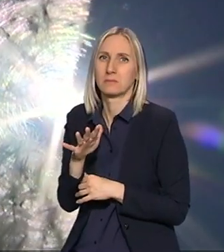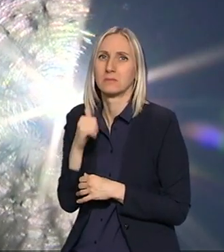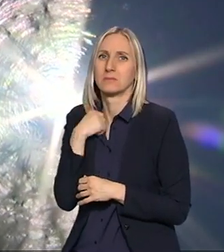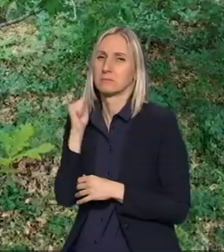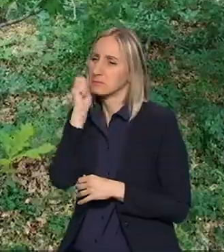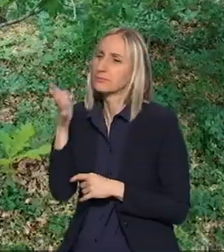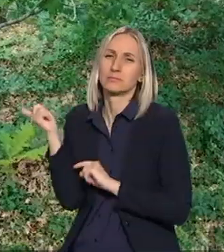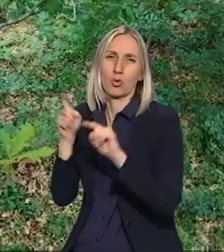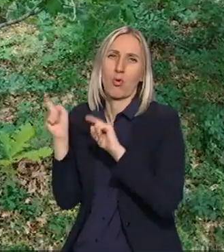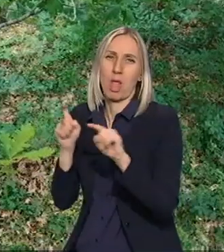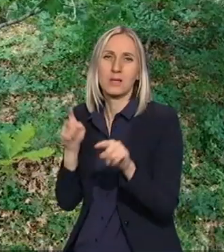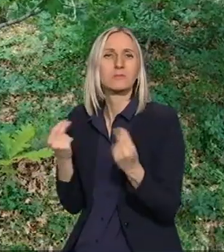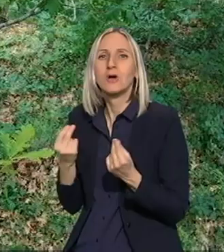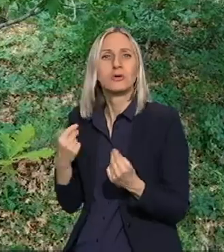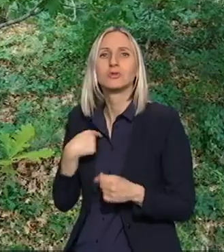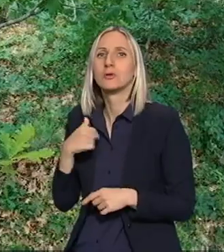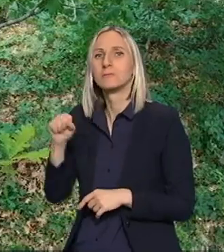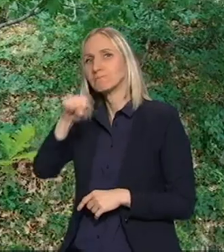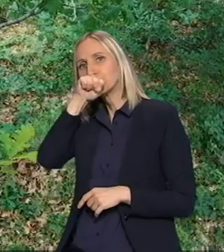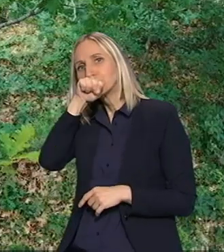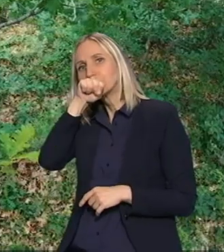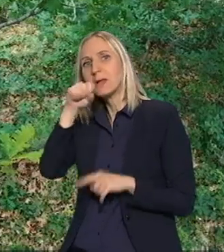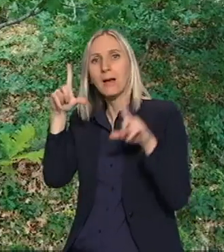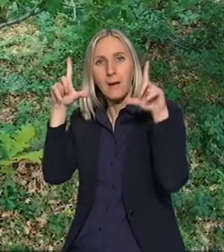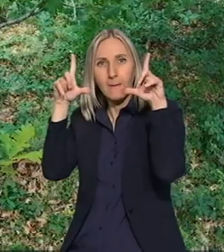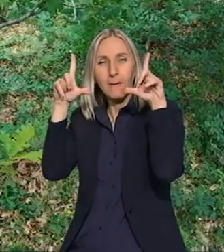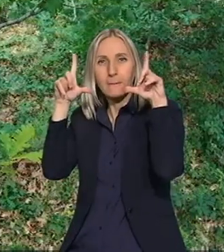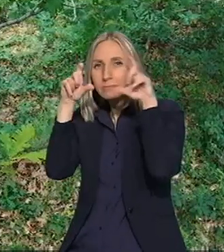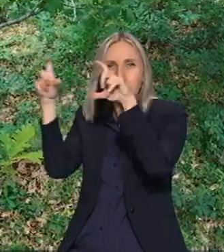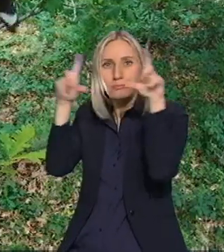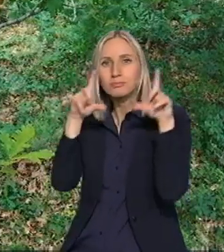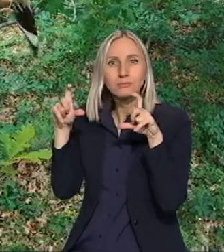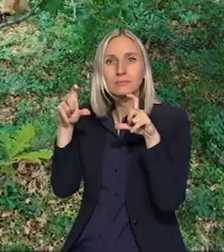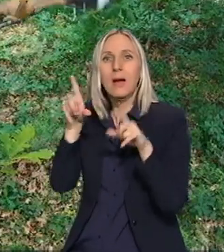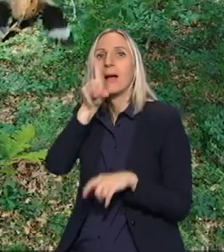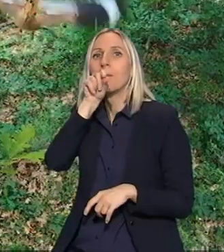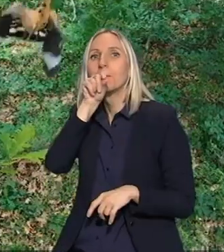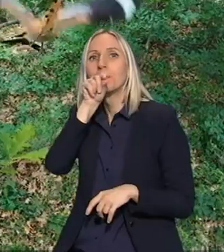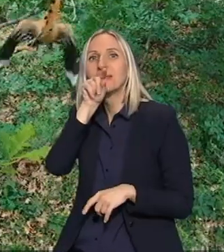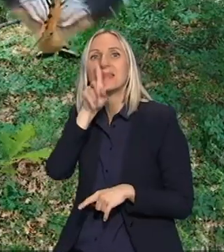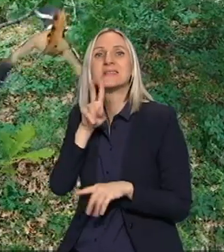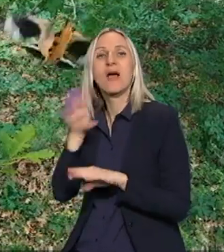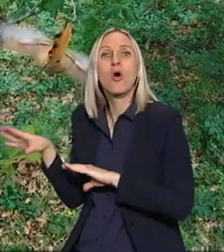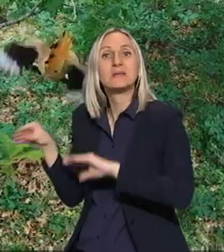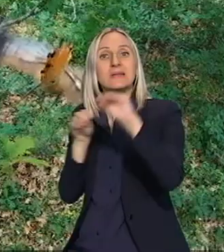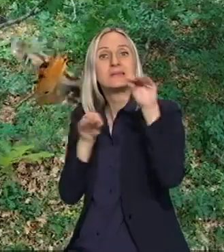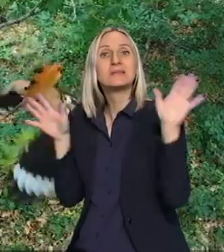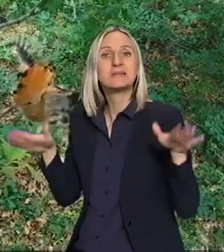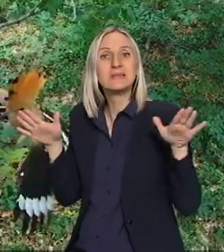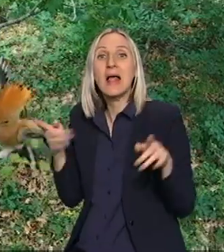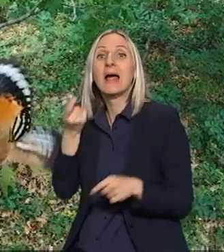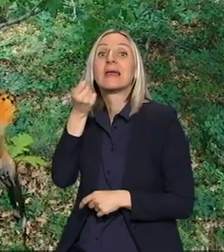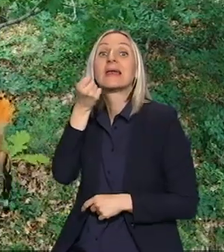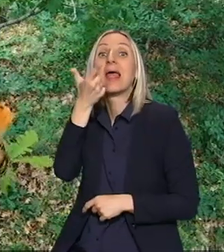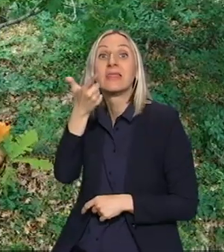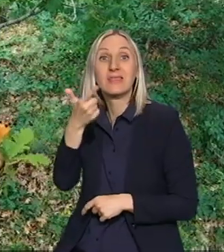ove ptice, retke selice, ptice. Yes, selice, da, i retke plus tako. I snimao sam nešto